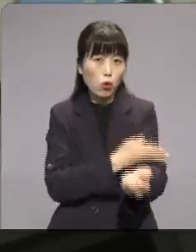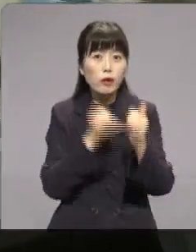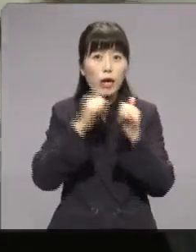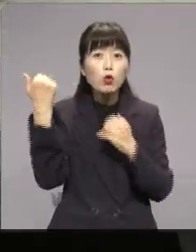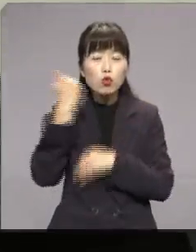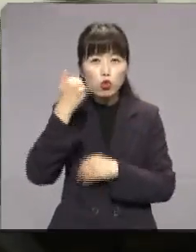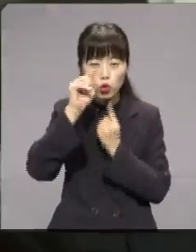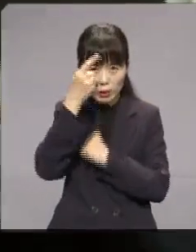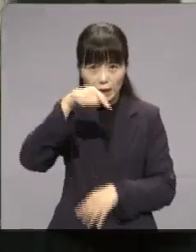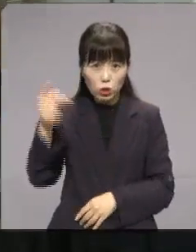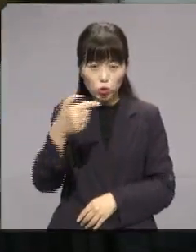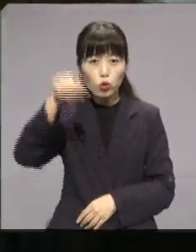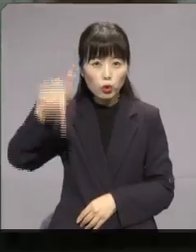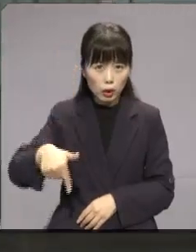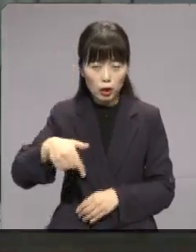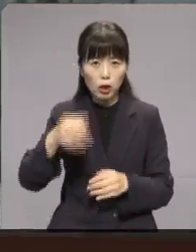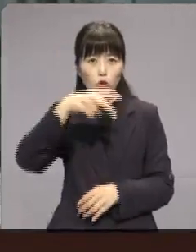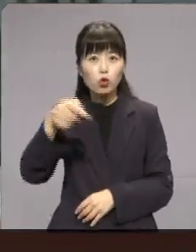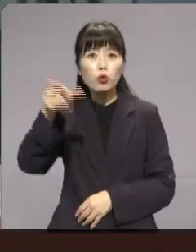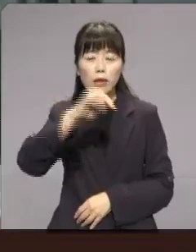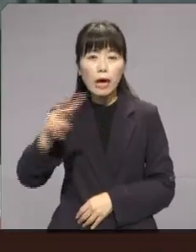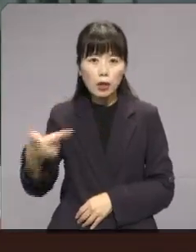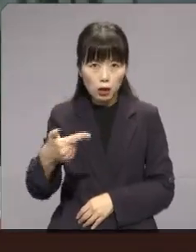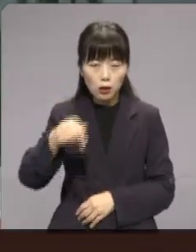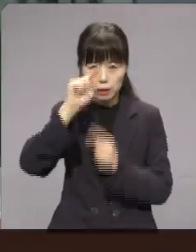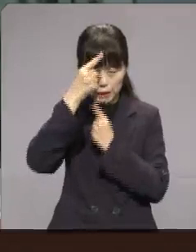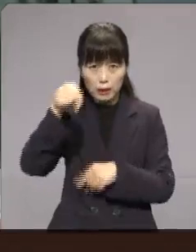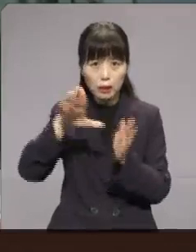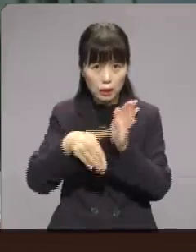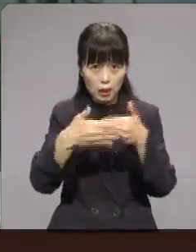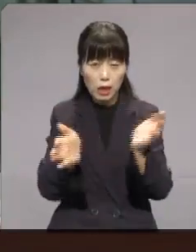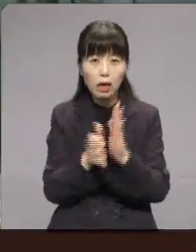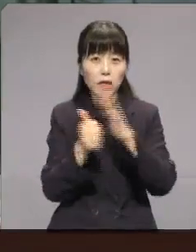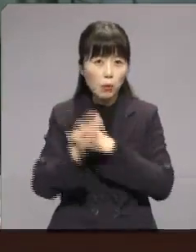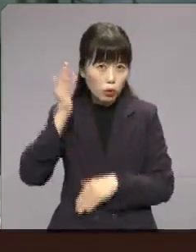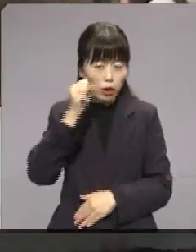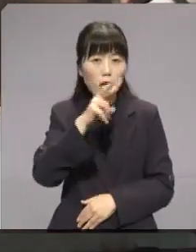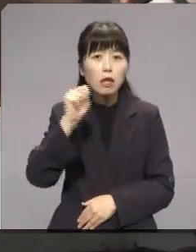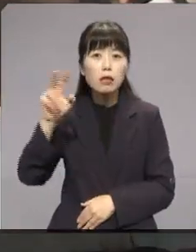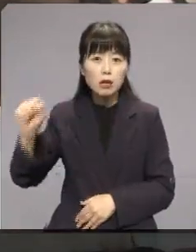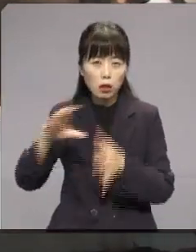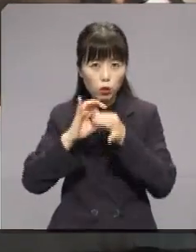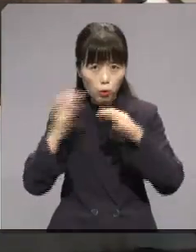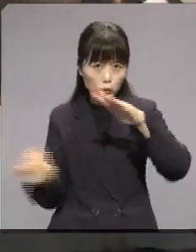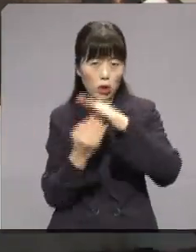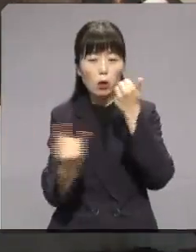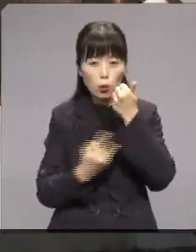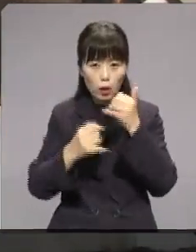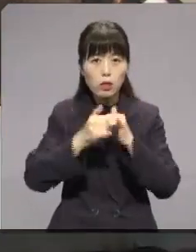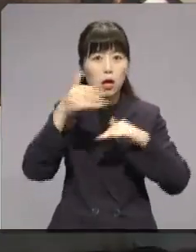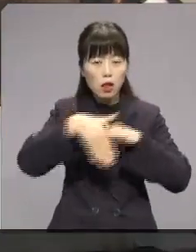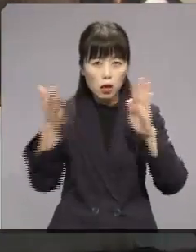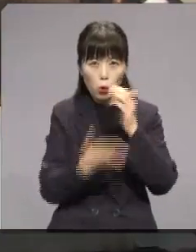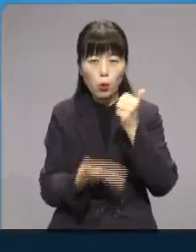당대표 윤상현 공천 관리 위원장이었다 이준석 당시 당대표는 최근 페이스북을 통해 최고 위에서의 전략